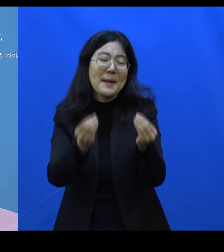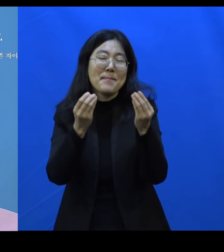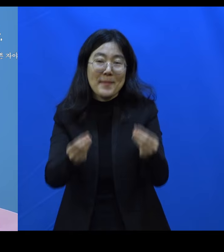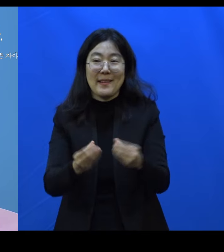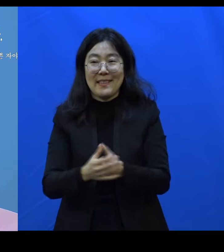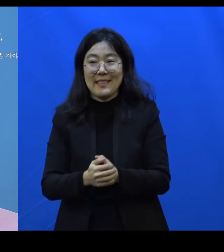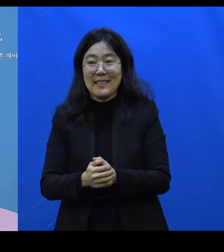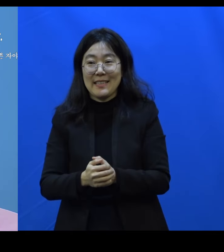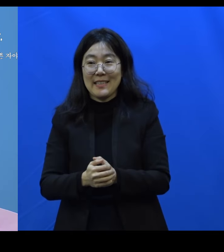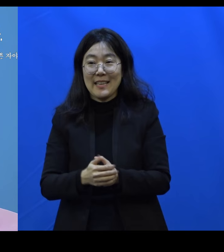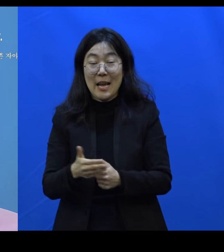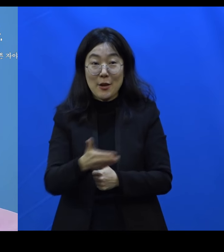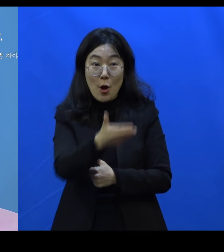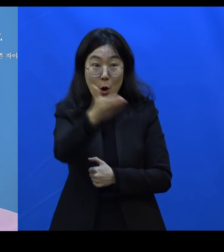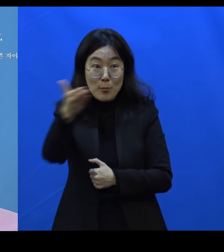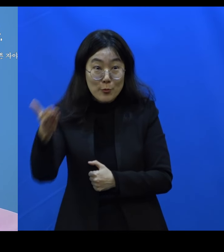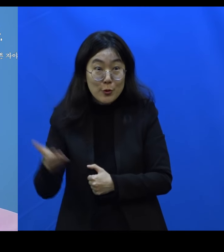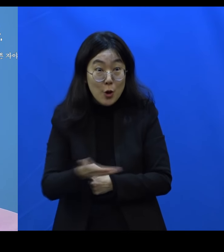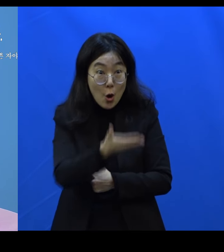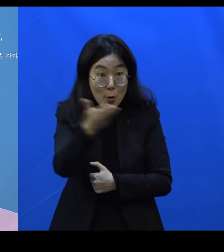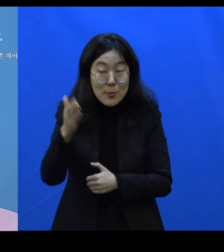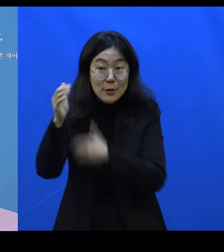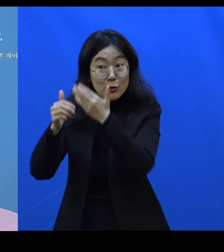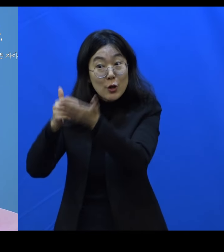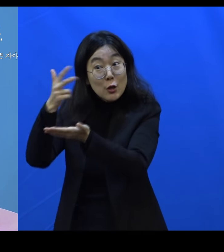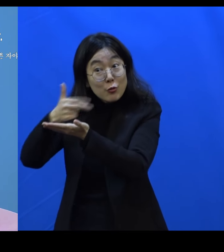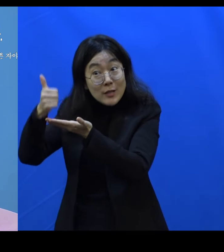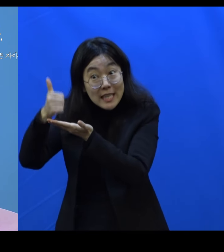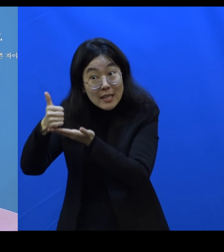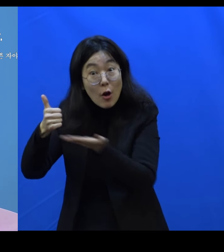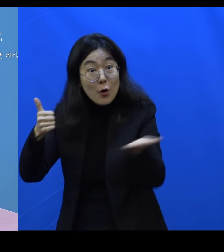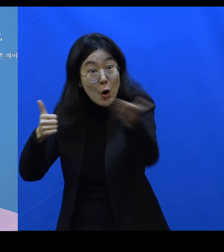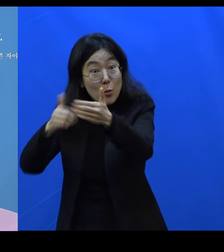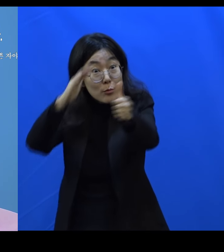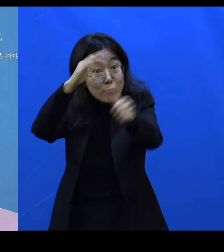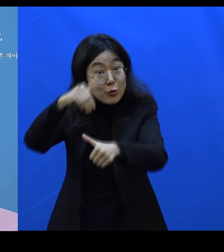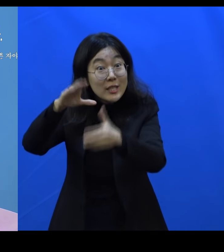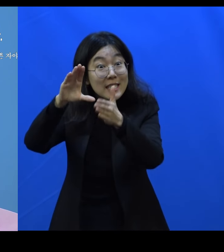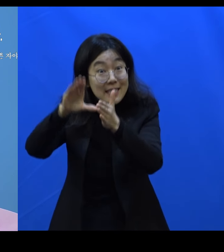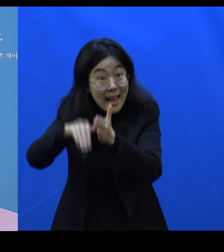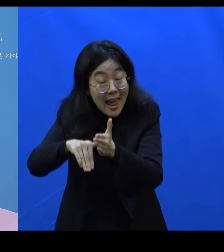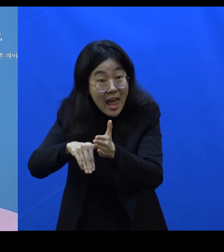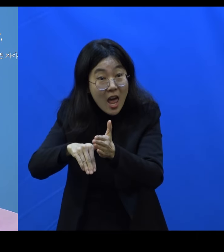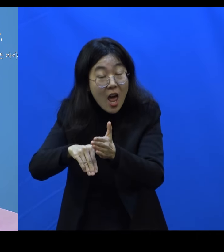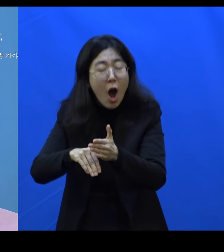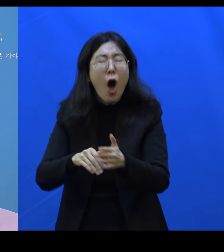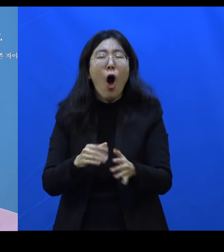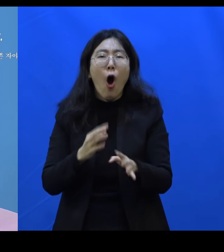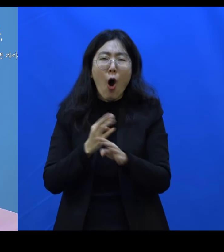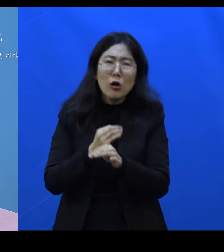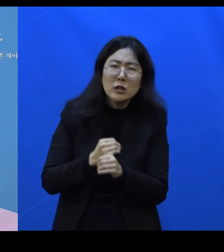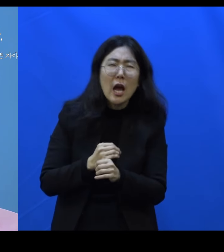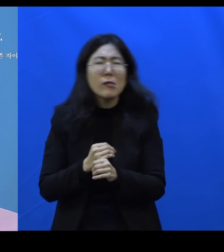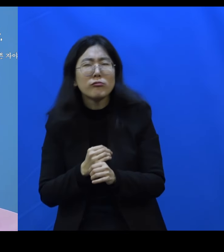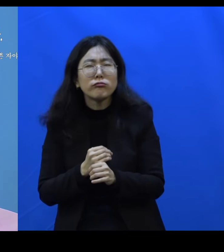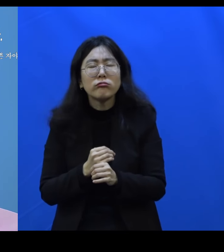여러분, 주님은 우리를 그냥 부르지 않습니다. 때가 되면 부르십니다. 아무나 안